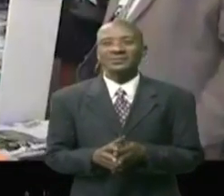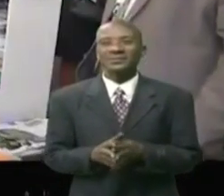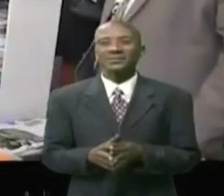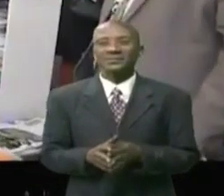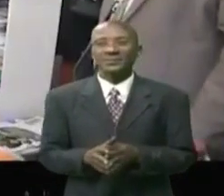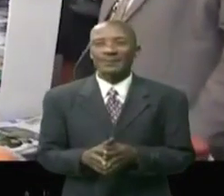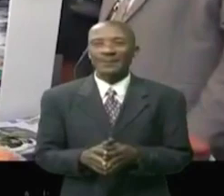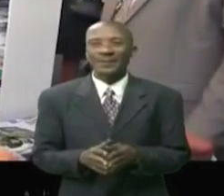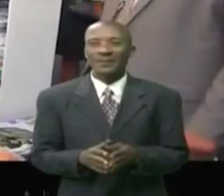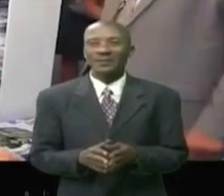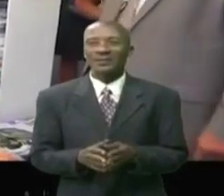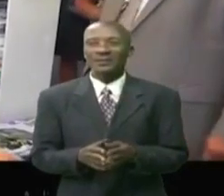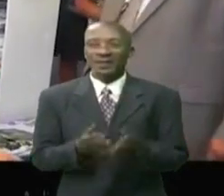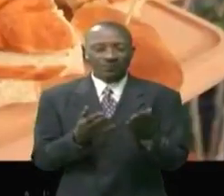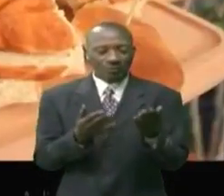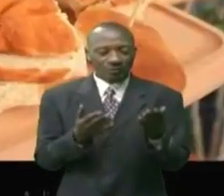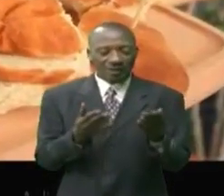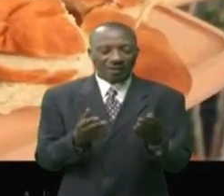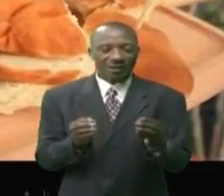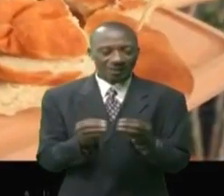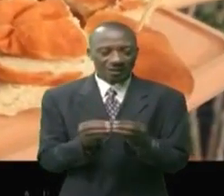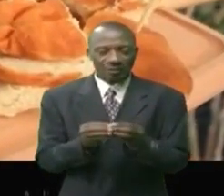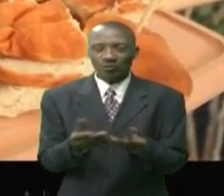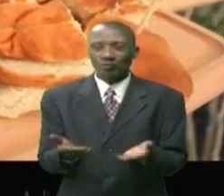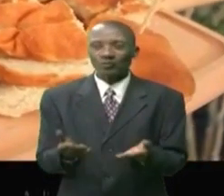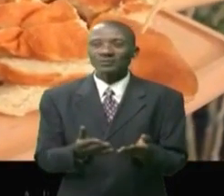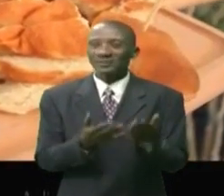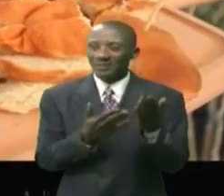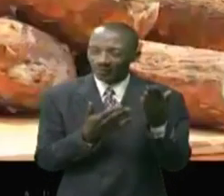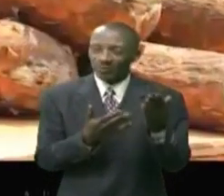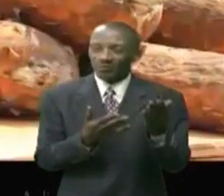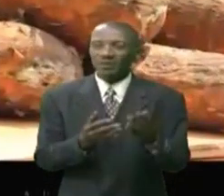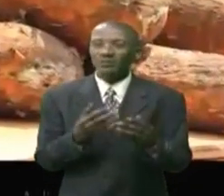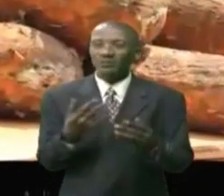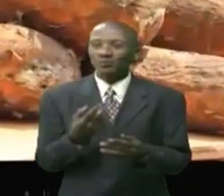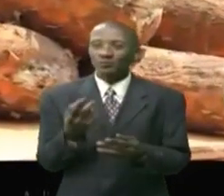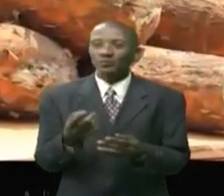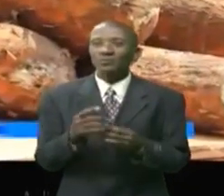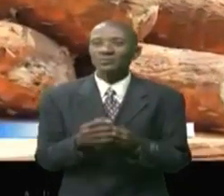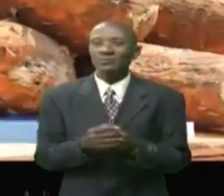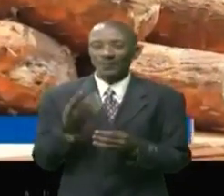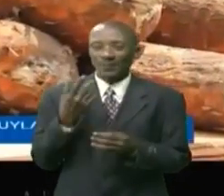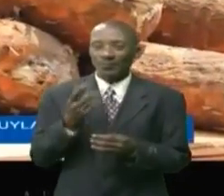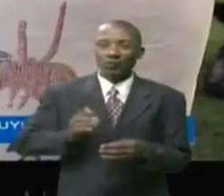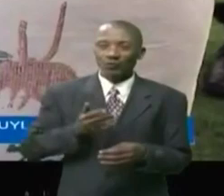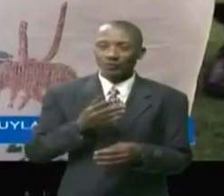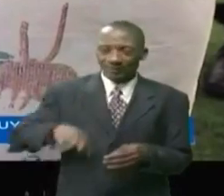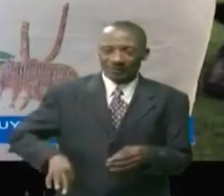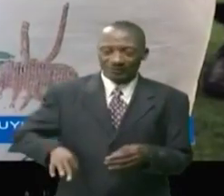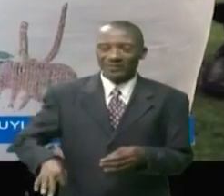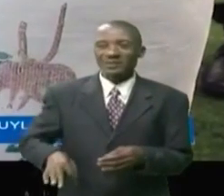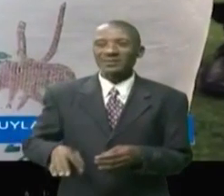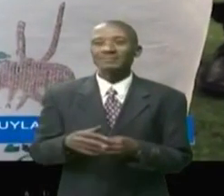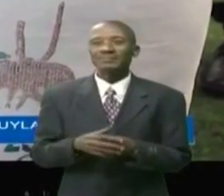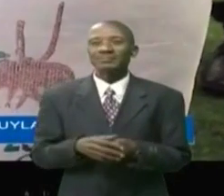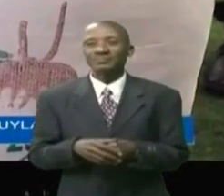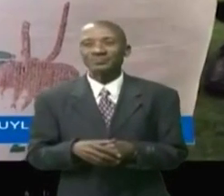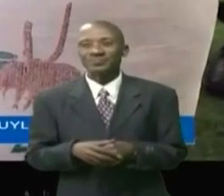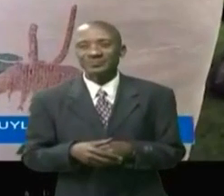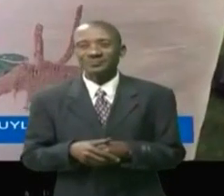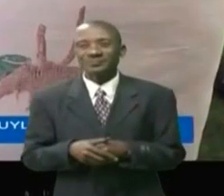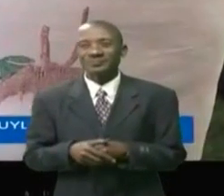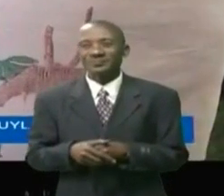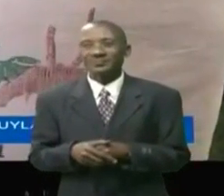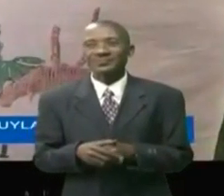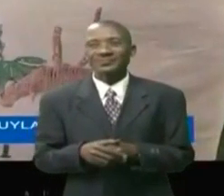d'une norme nationale pour la boulangerie et pâtisserie à base du manioc, en vue de substituer progressivement la farine de froment